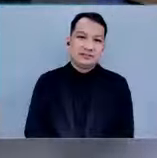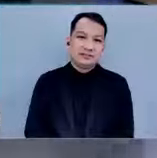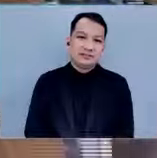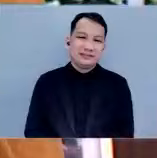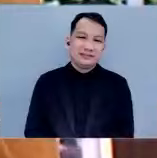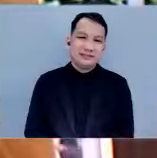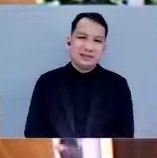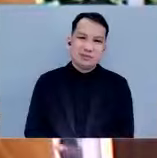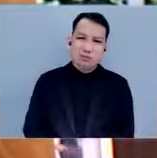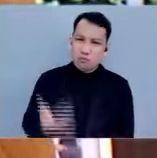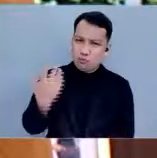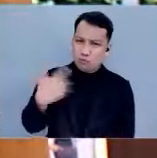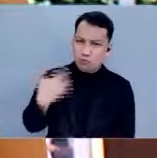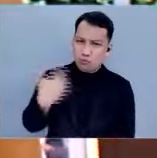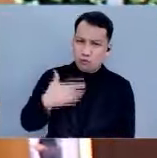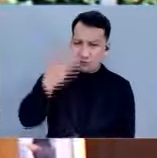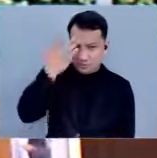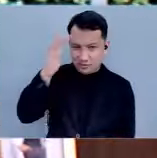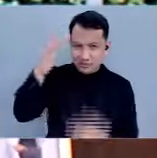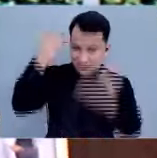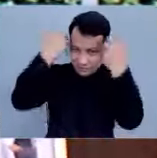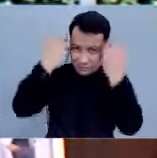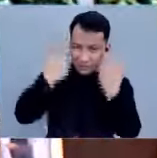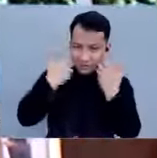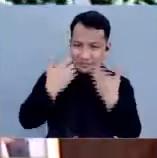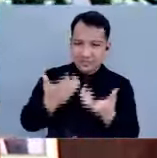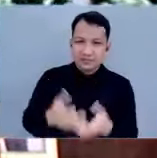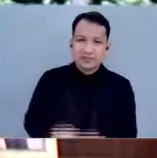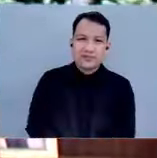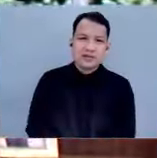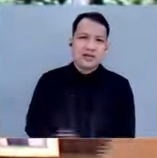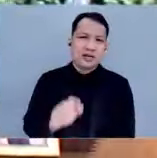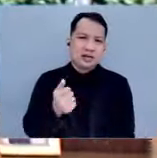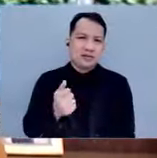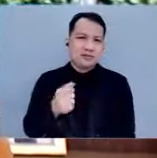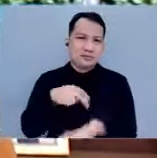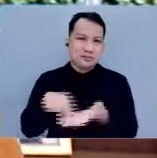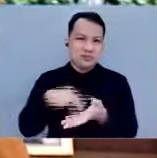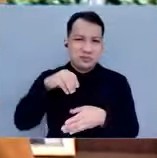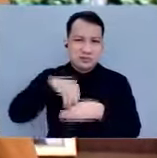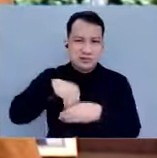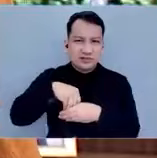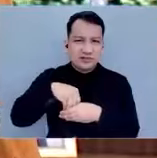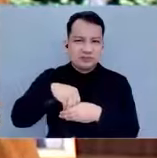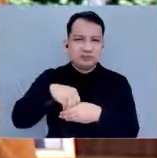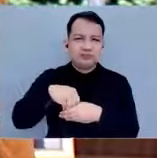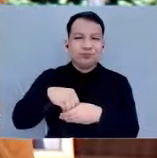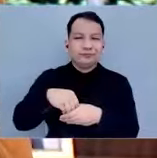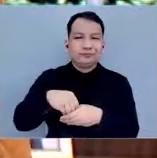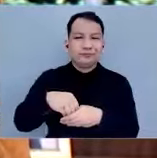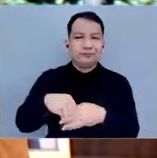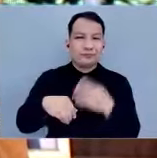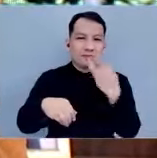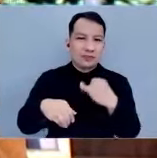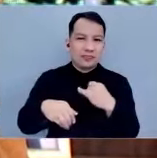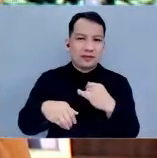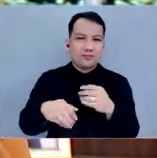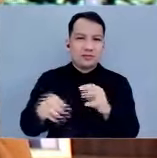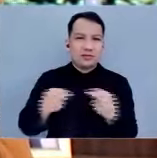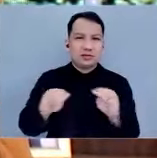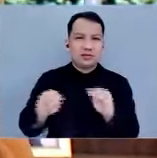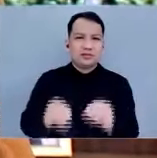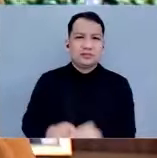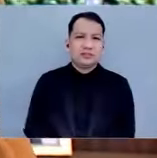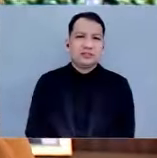yung effort kita naman sa pawis ni resin Ano kamusta yung paggalaw sa loob Ano yung kakaiba sa masket niyo bakit kayo nakakagalaw ng ganon kadali